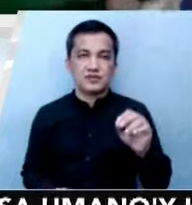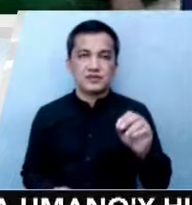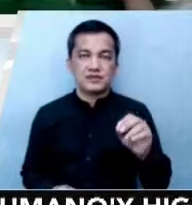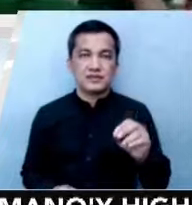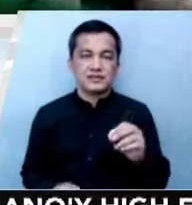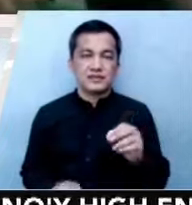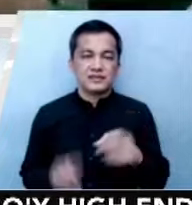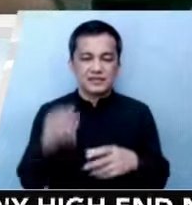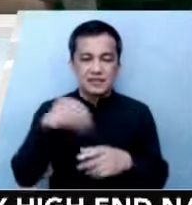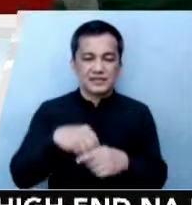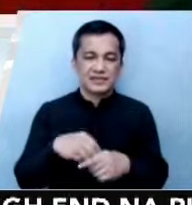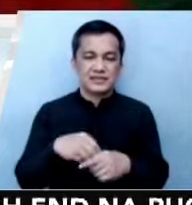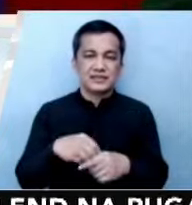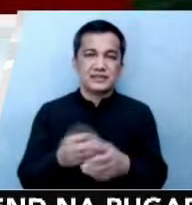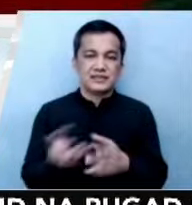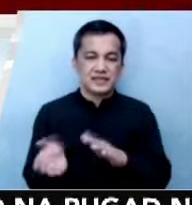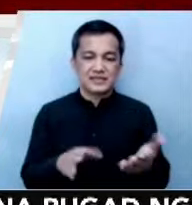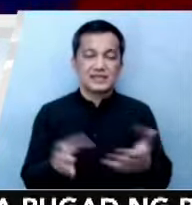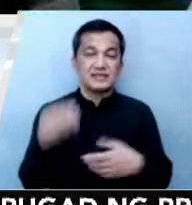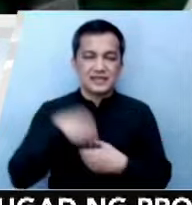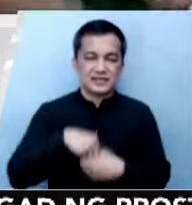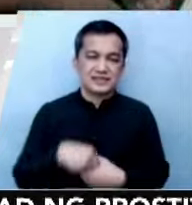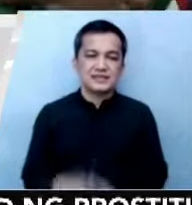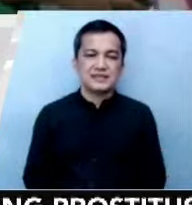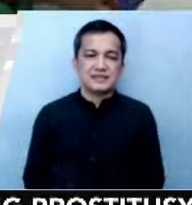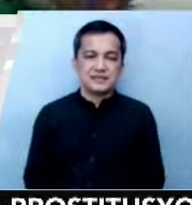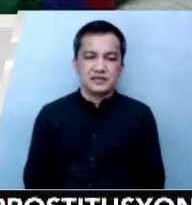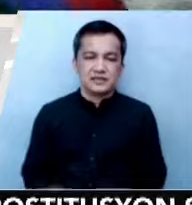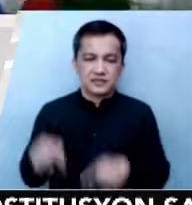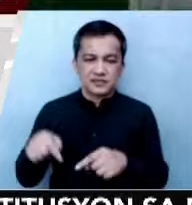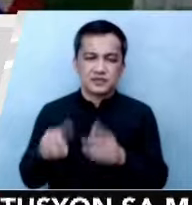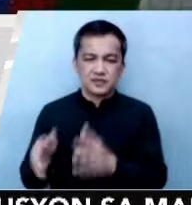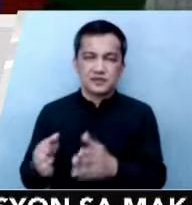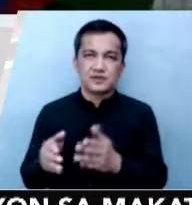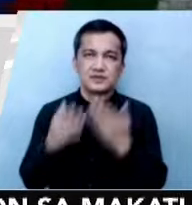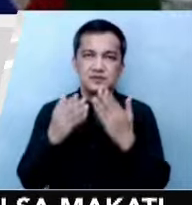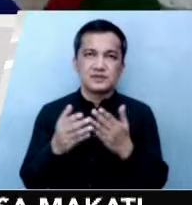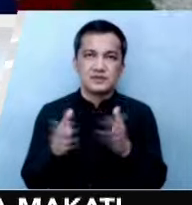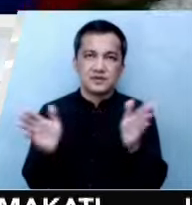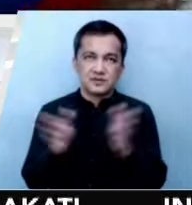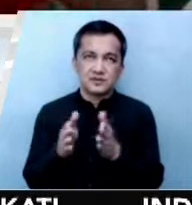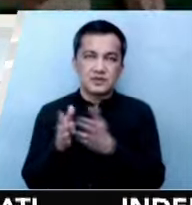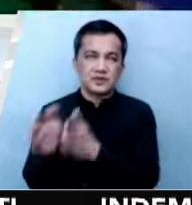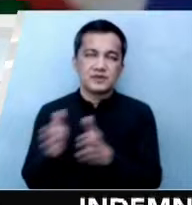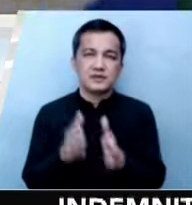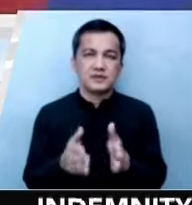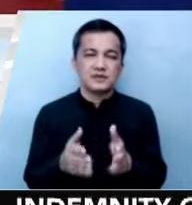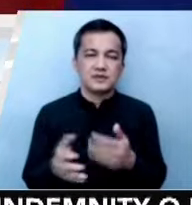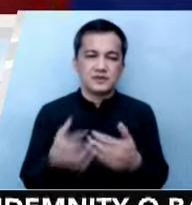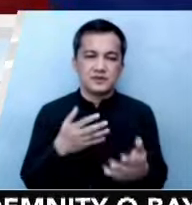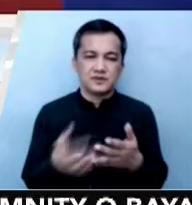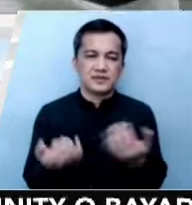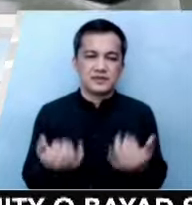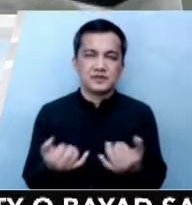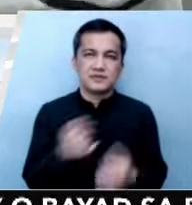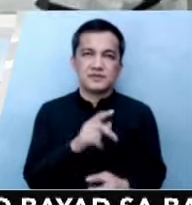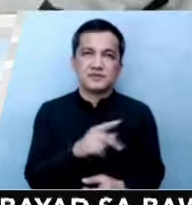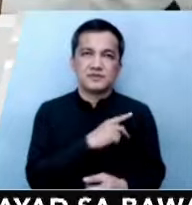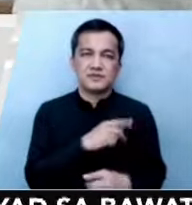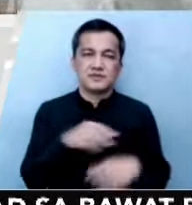is our way of saying thank you to them kahit papano sa maliit lang na paraan. At least ngayon man lang, personal, makamaya namin